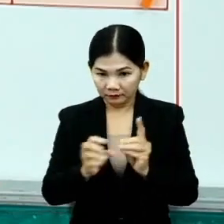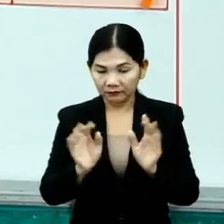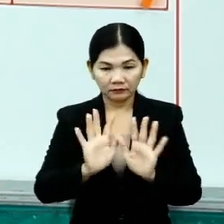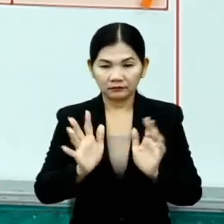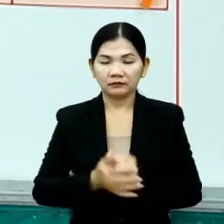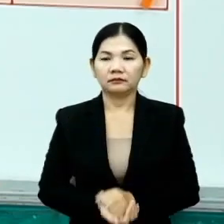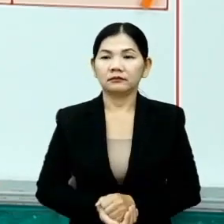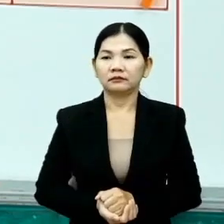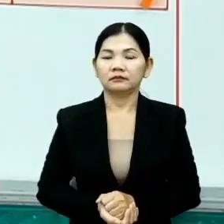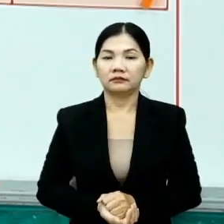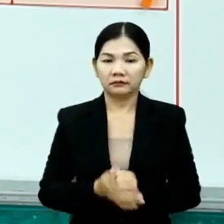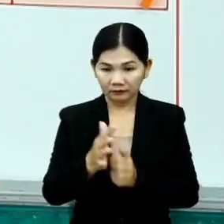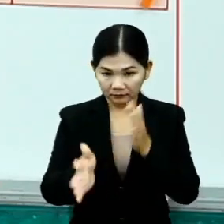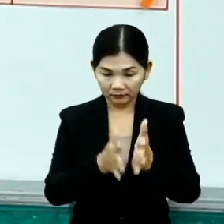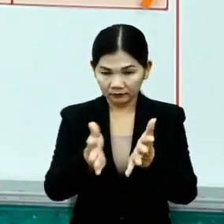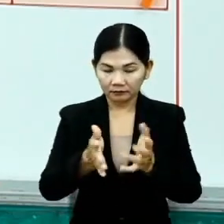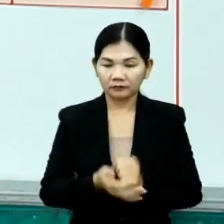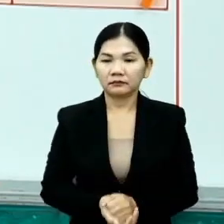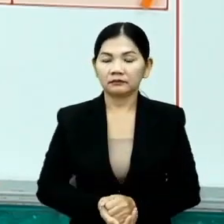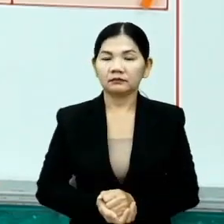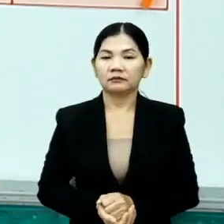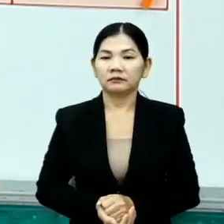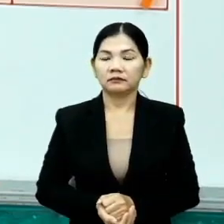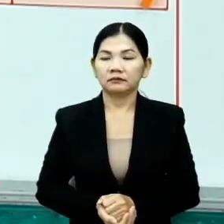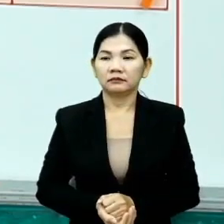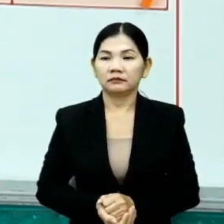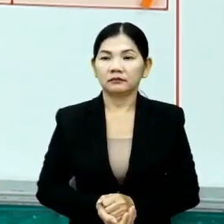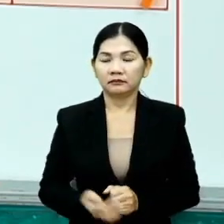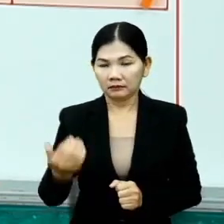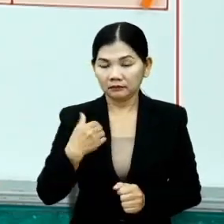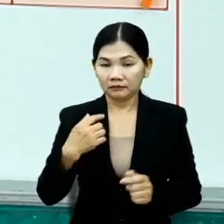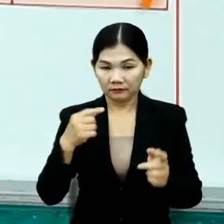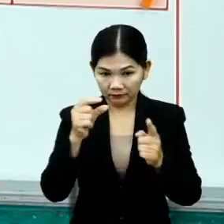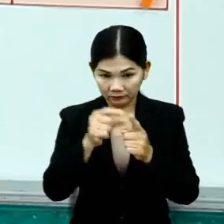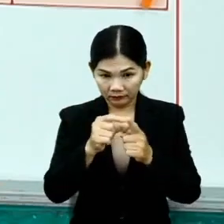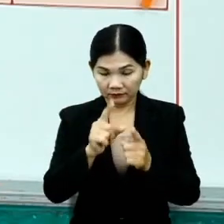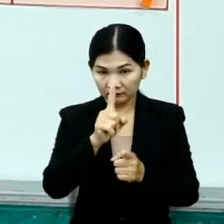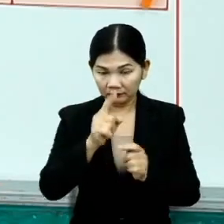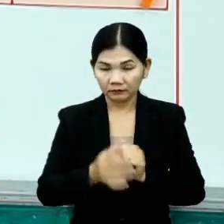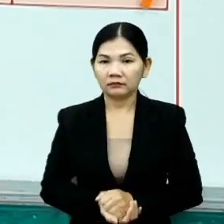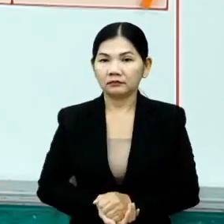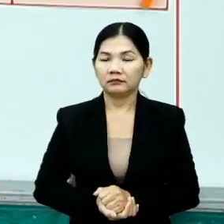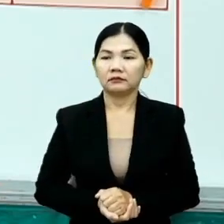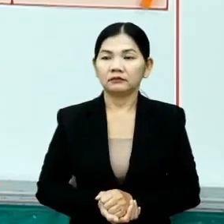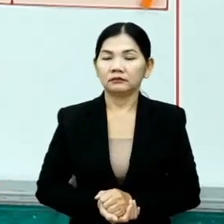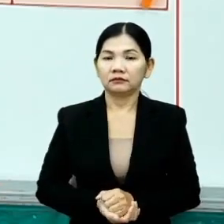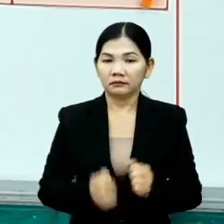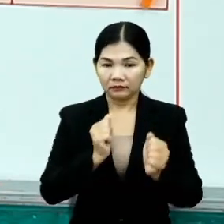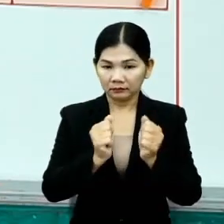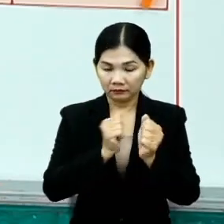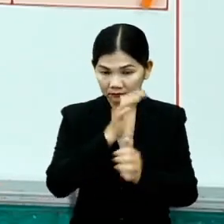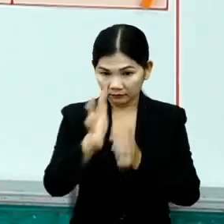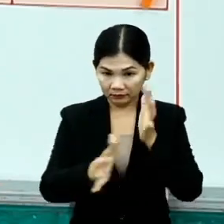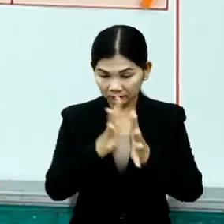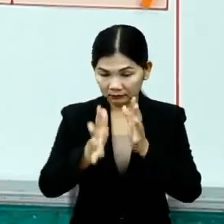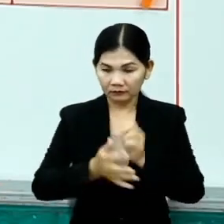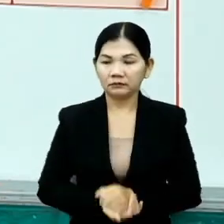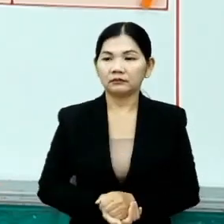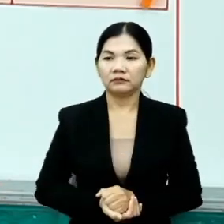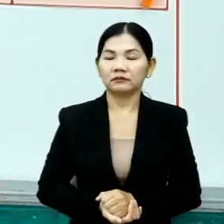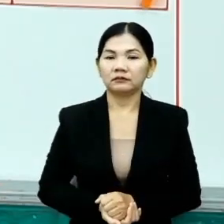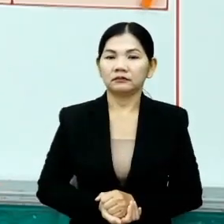sum prakop young and yak tam dong na trim chung a chum pit tim mui chop down then a